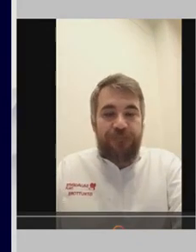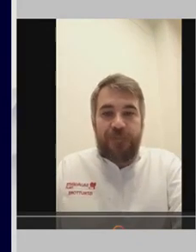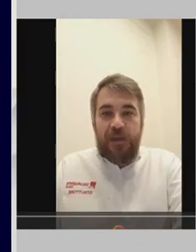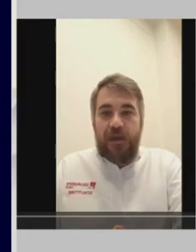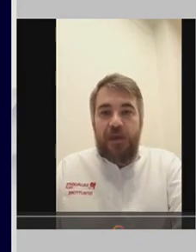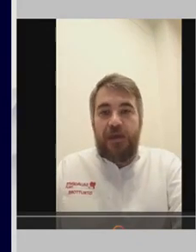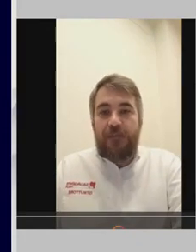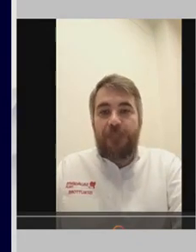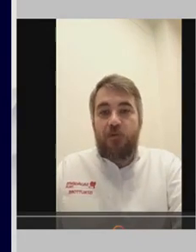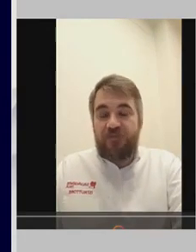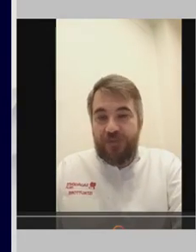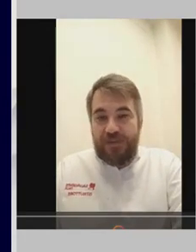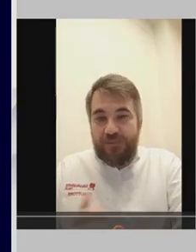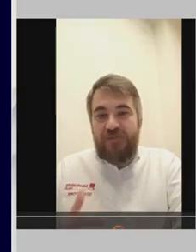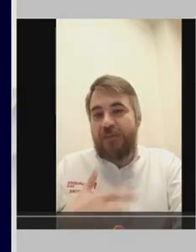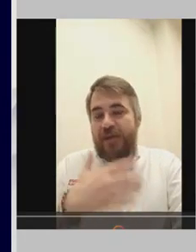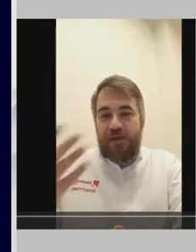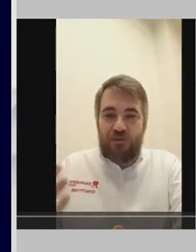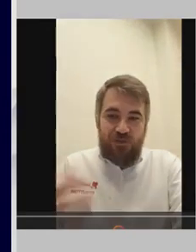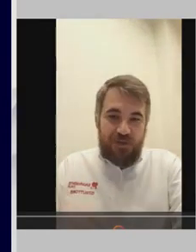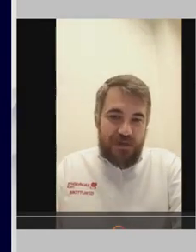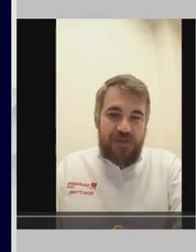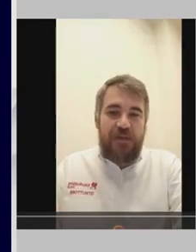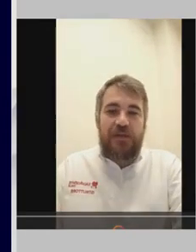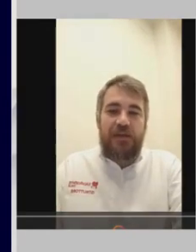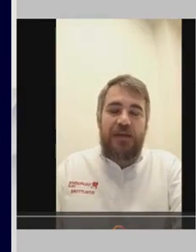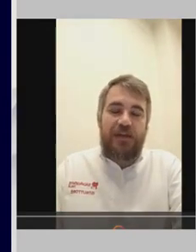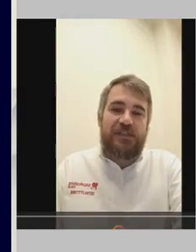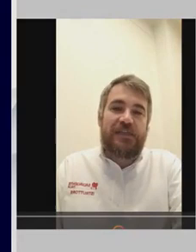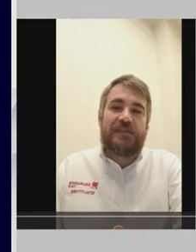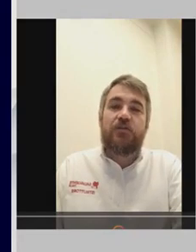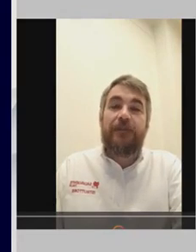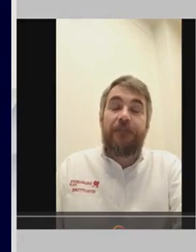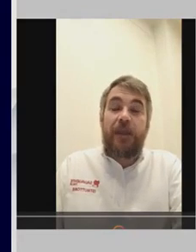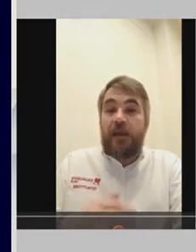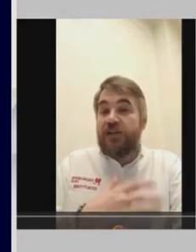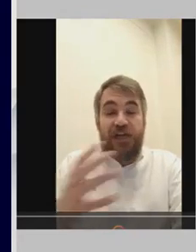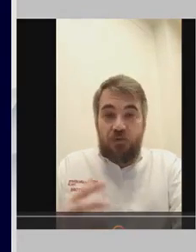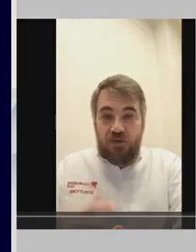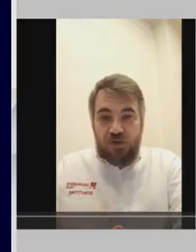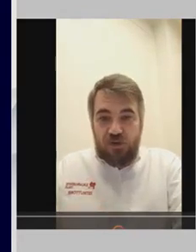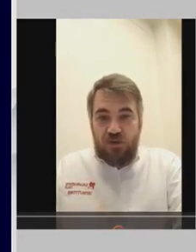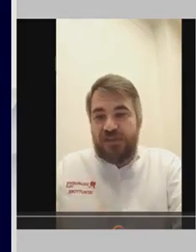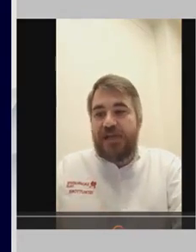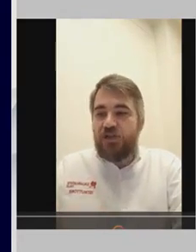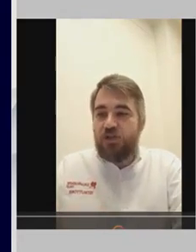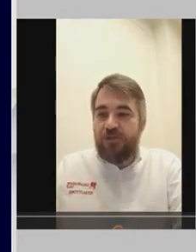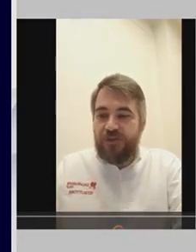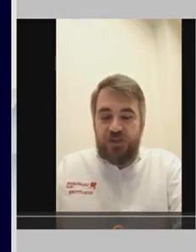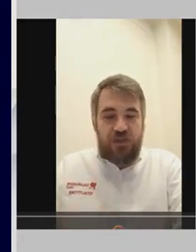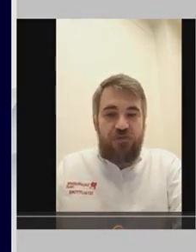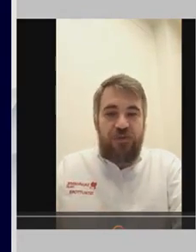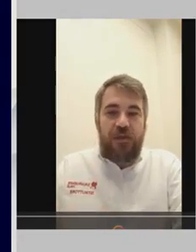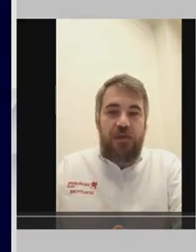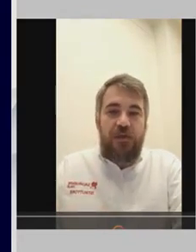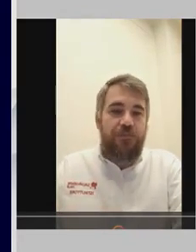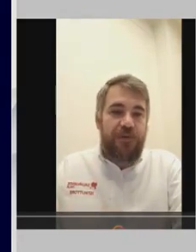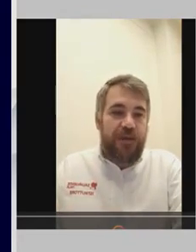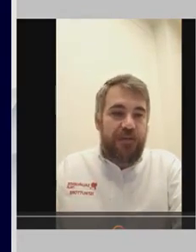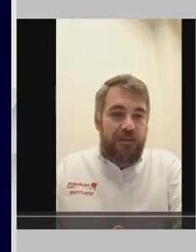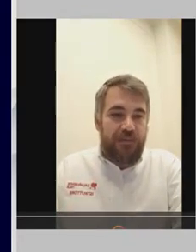comunque ovviamente brevemente, con tutti i limiti della registrazione, lasciare un nostro messaggio facendovi